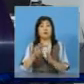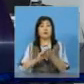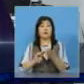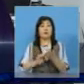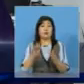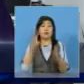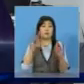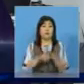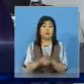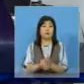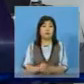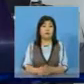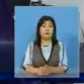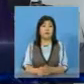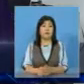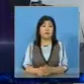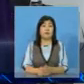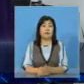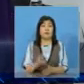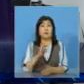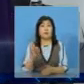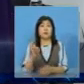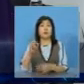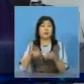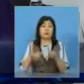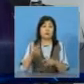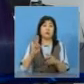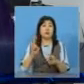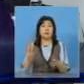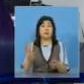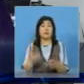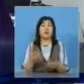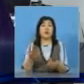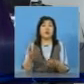керек. Біреудің бабасы, біреудің руласы, біреудің бірдеңесі